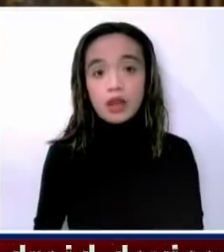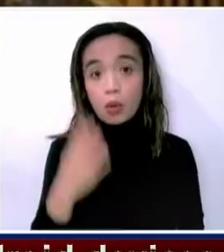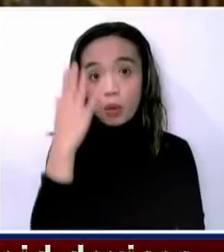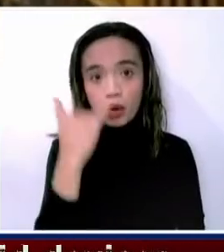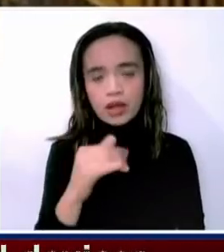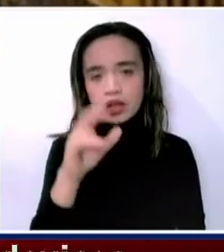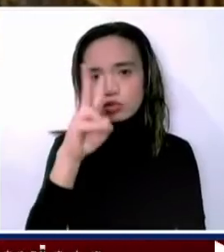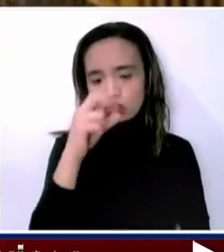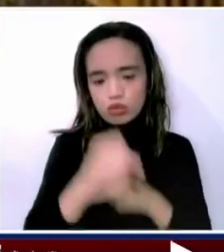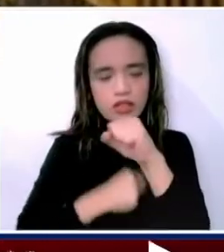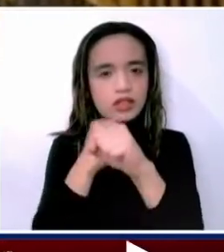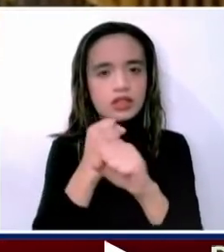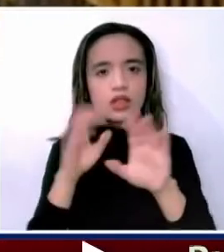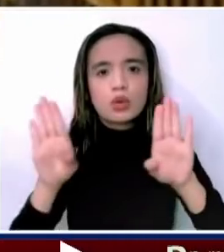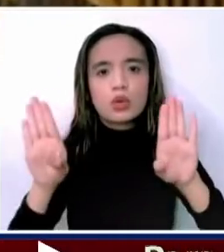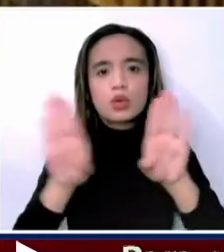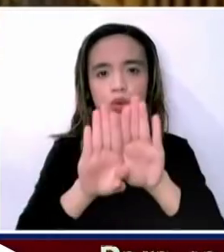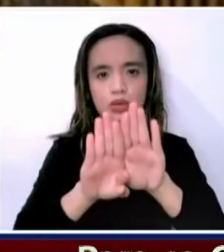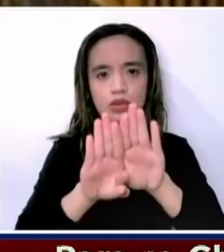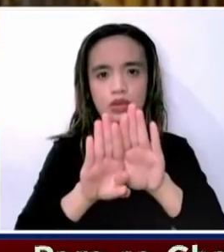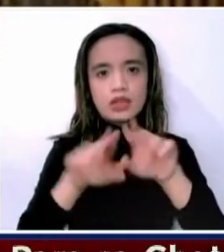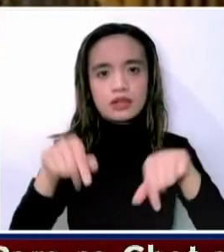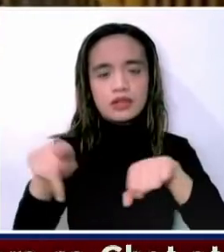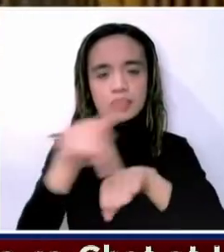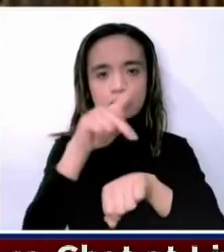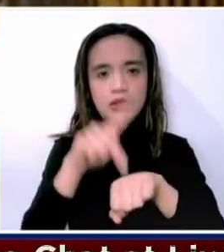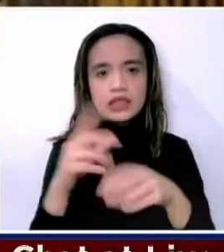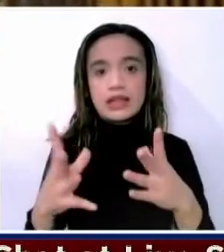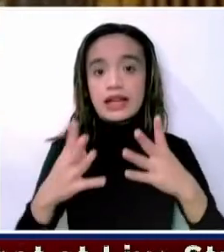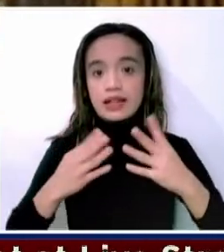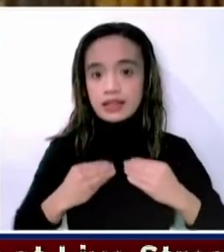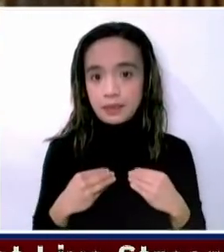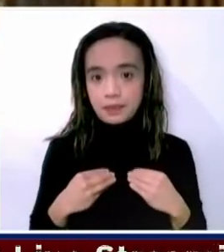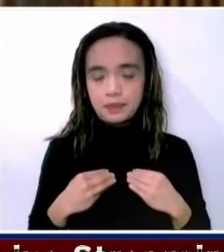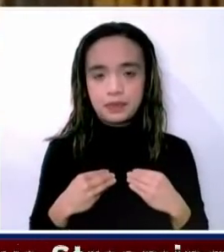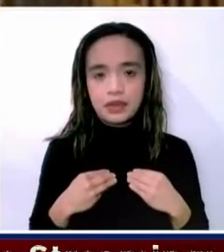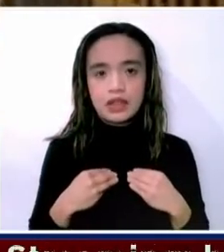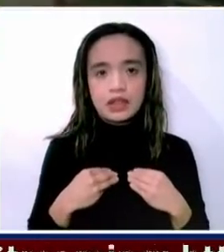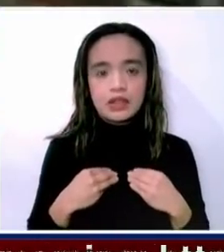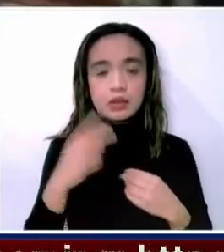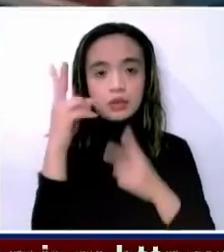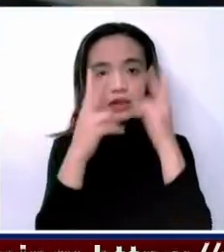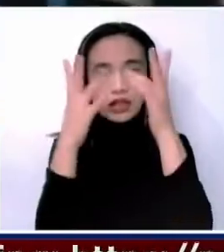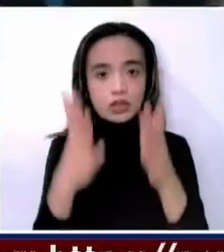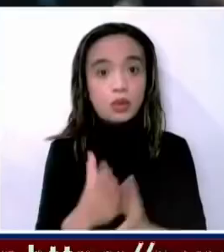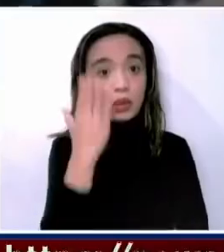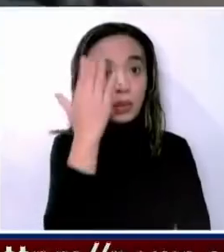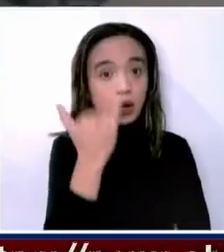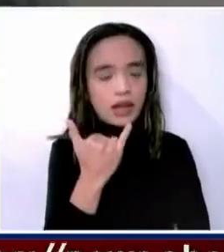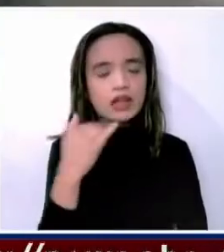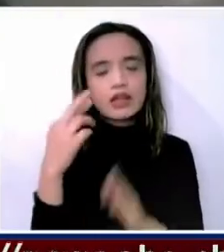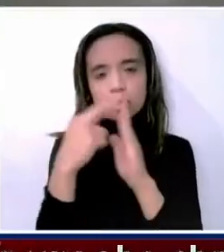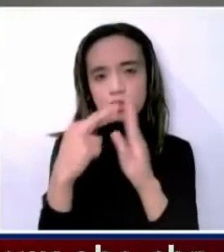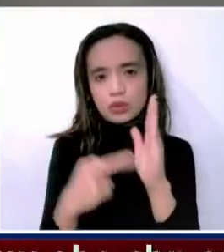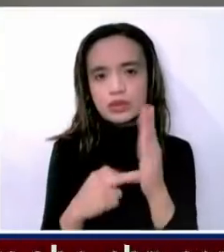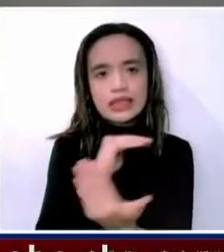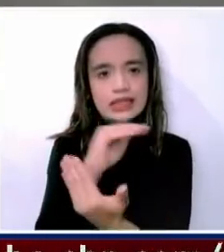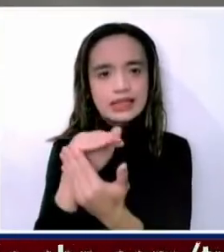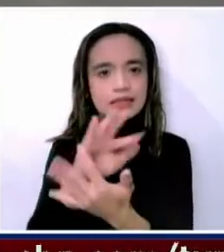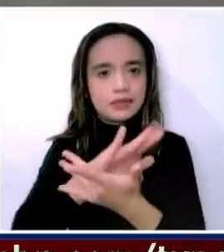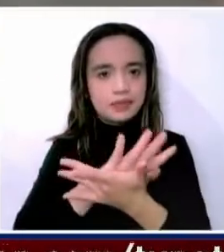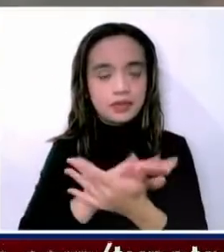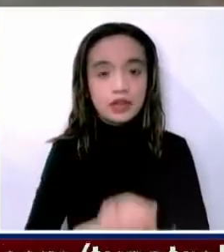sa pagtanggap sa mga foreign tourist bilang bahagi ng protocols laban sa COVID-19. Kaya naman sa unang araw